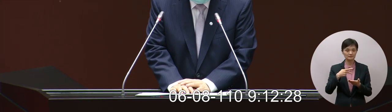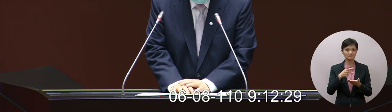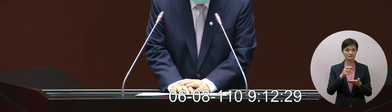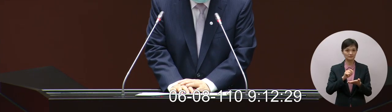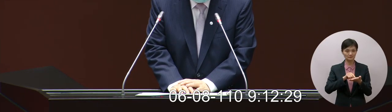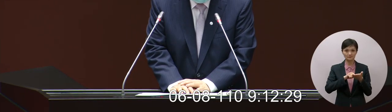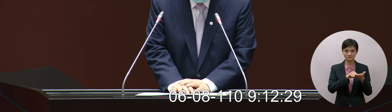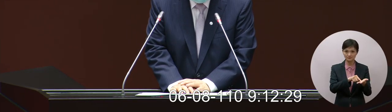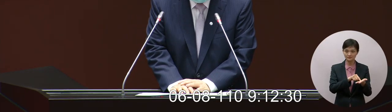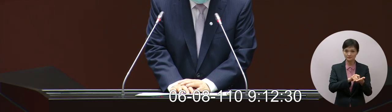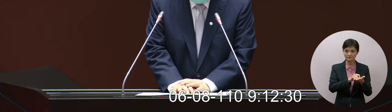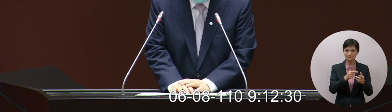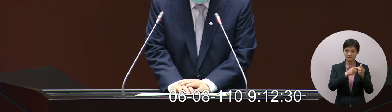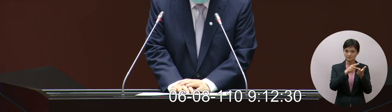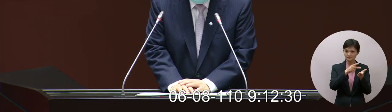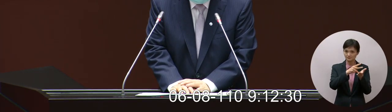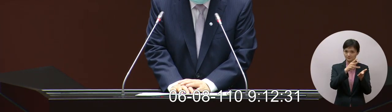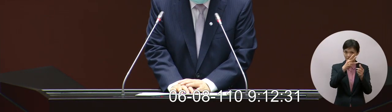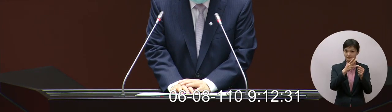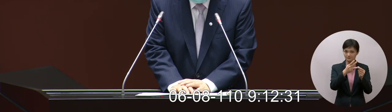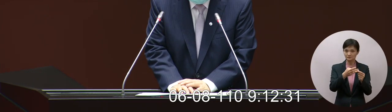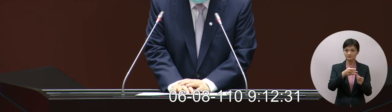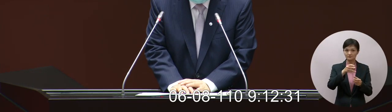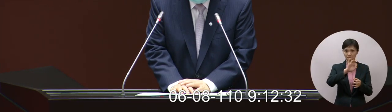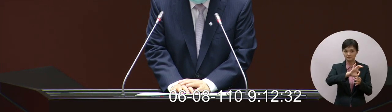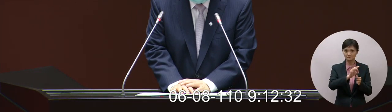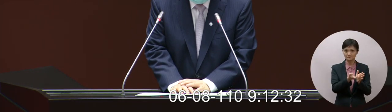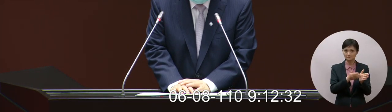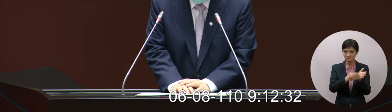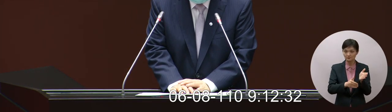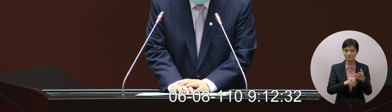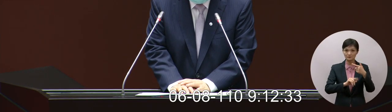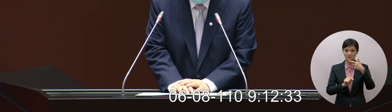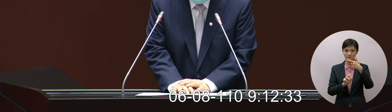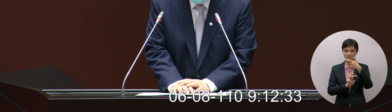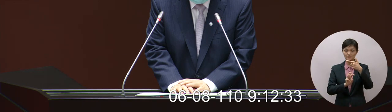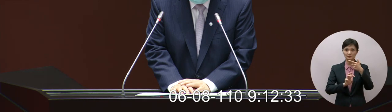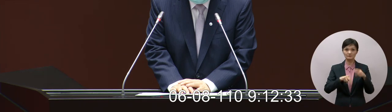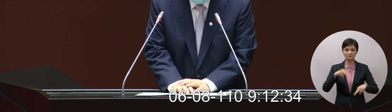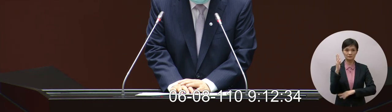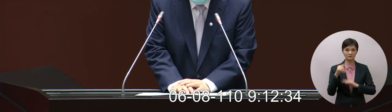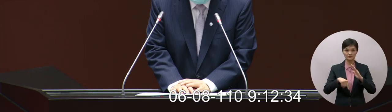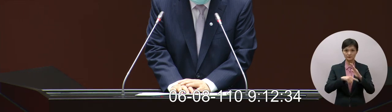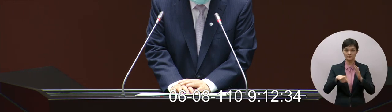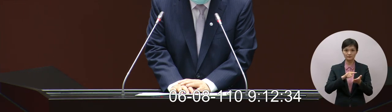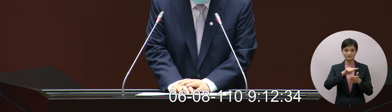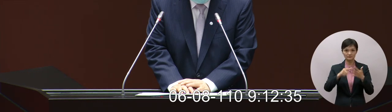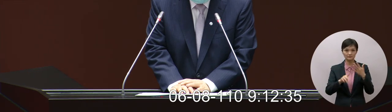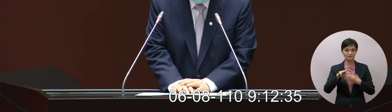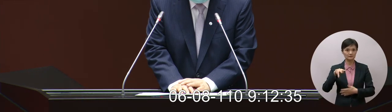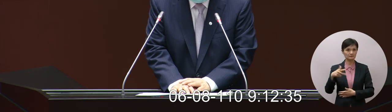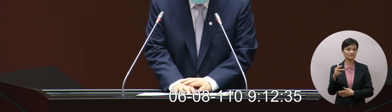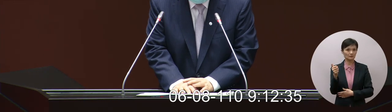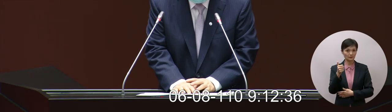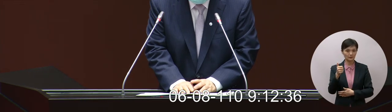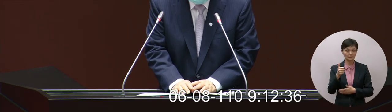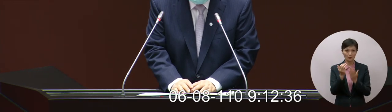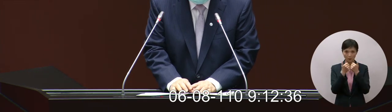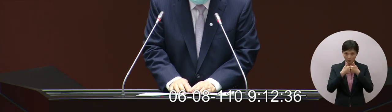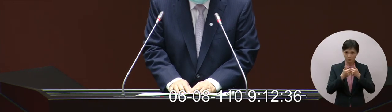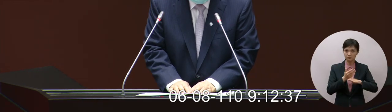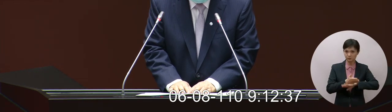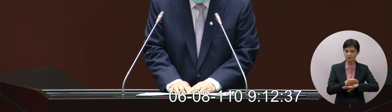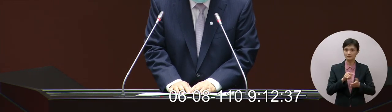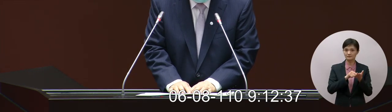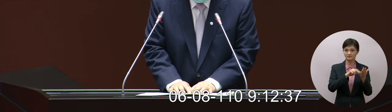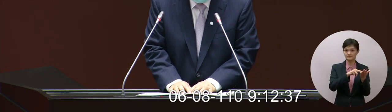编定第三次追加预算案，提前6月30日行政院第3750次会议通过，送请大院审议。